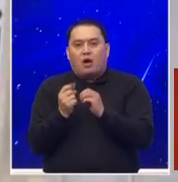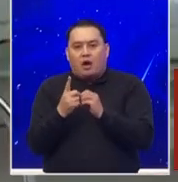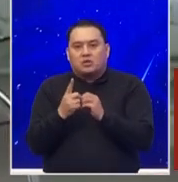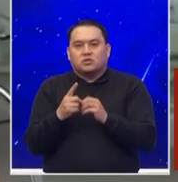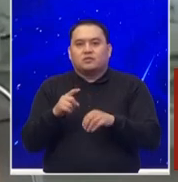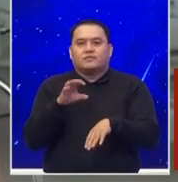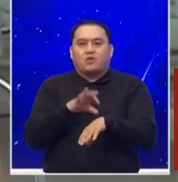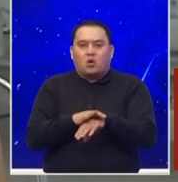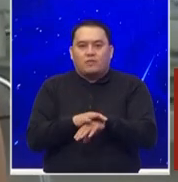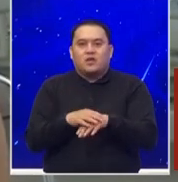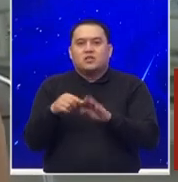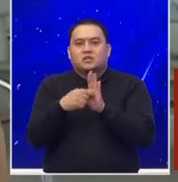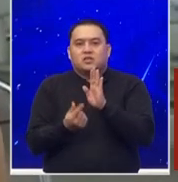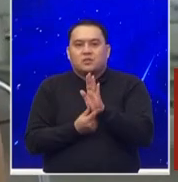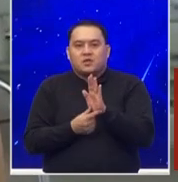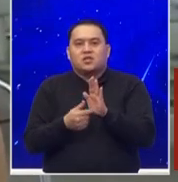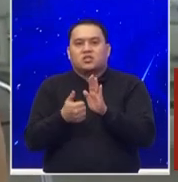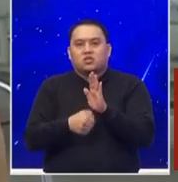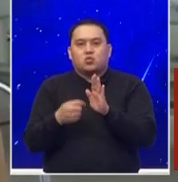5711 находятся в стационарах,